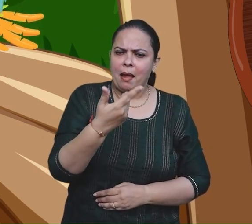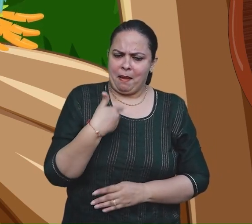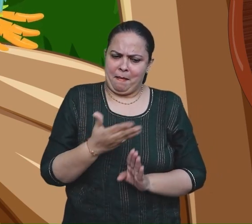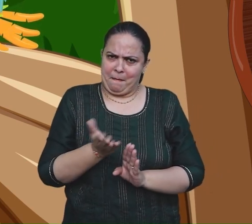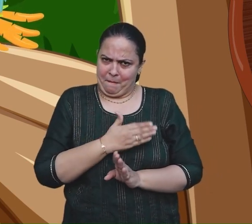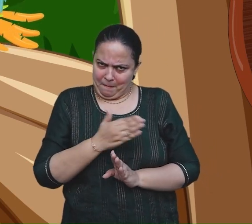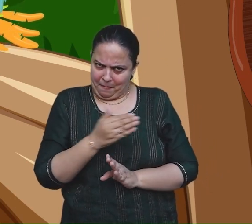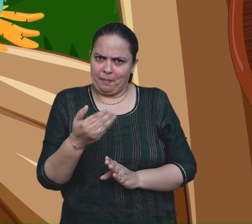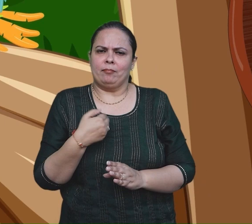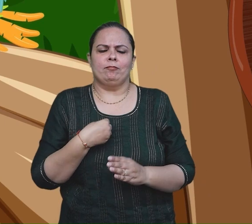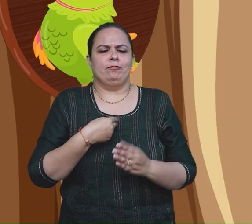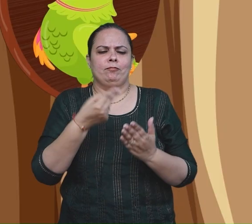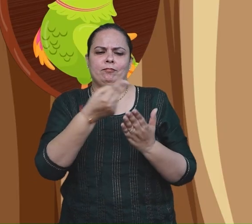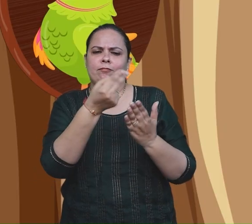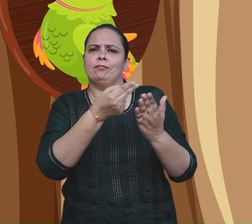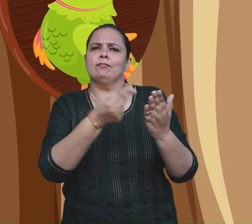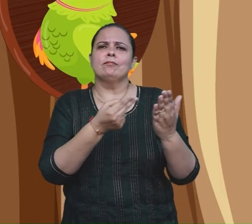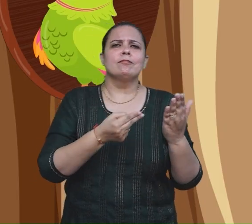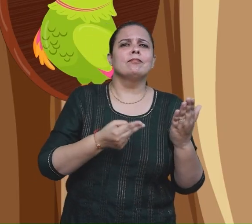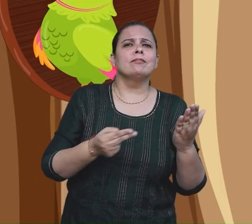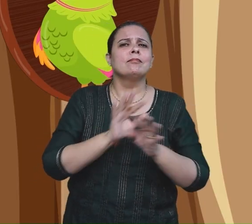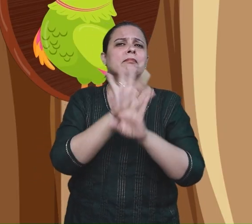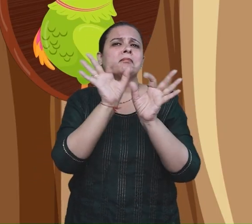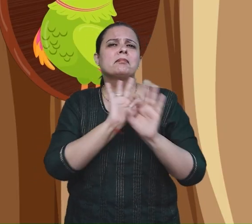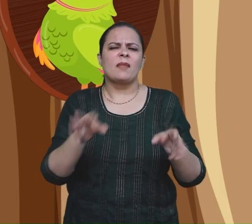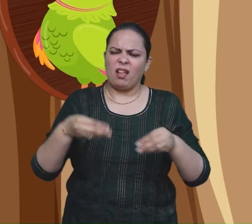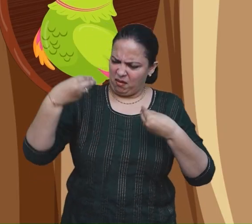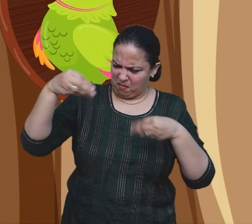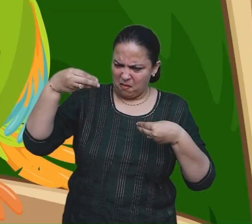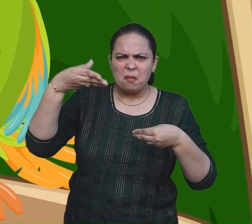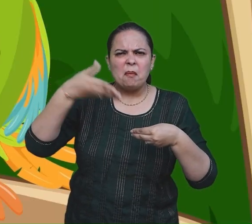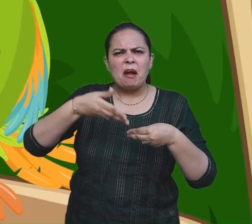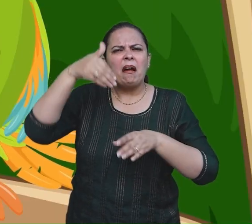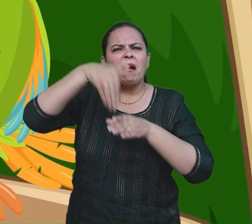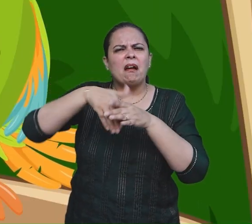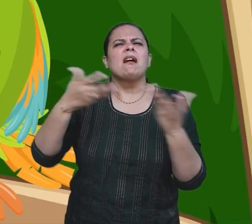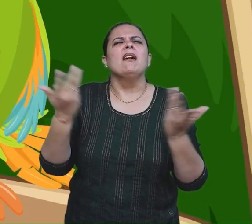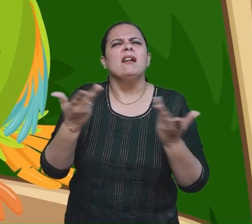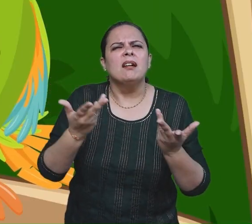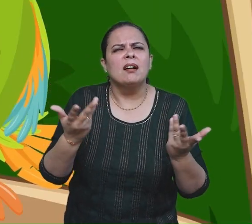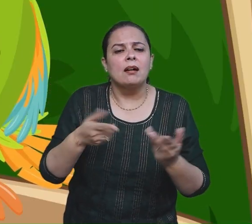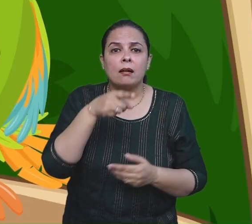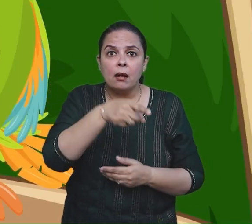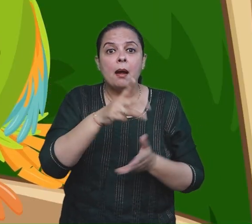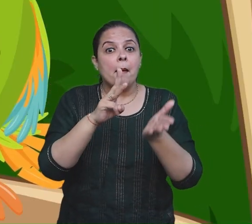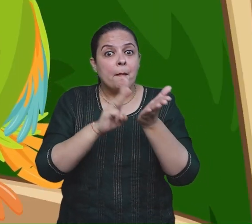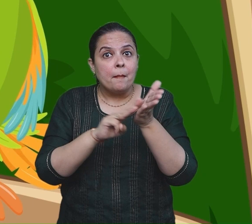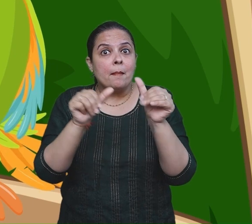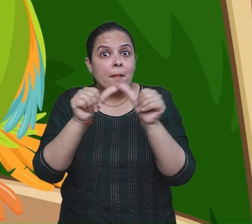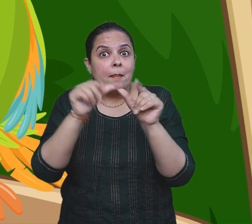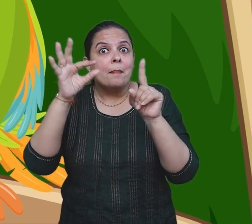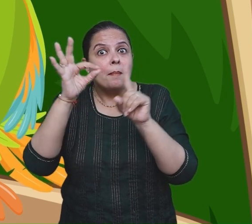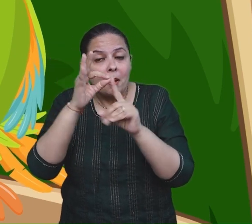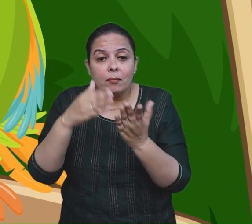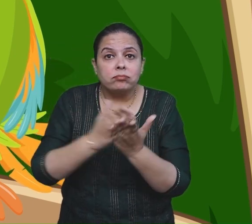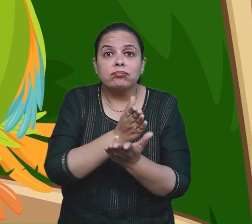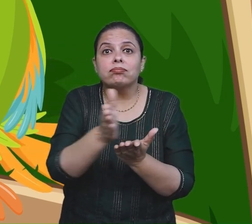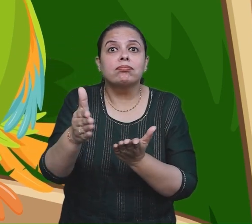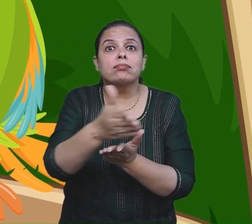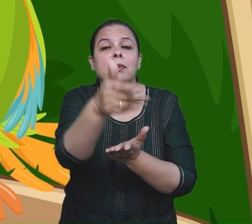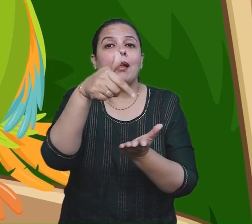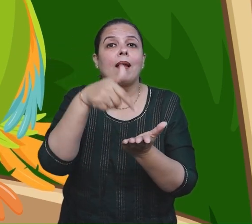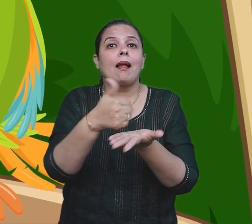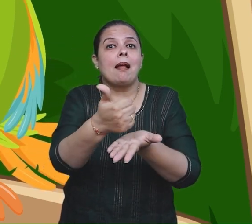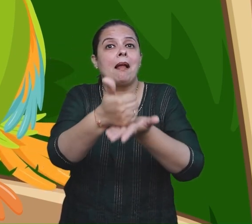ही बनाया है। क्या है इस पेपर पर पापा? ये एक मैप होता है तोतो, इस मैप